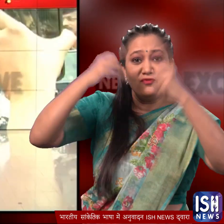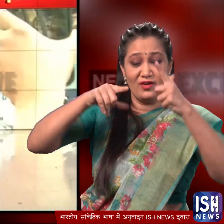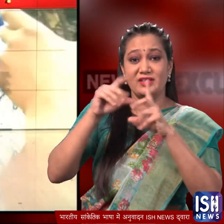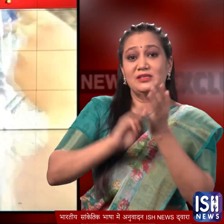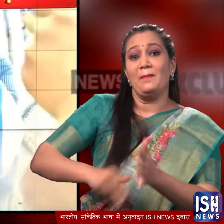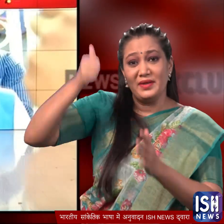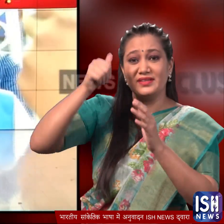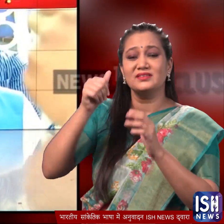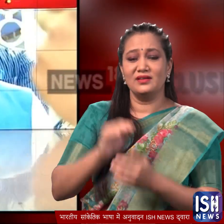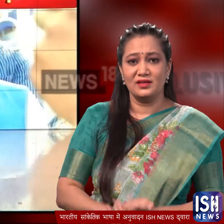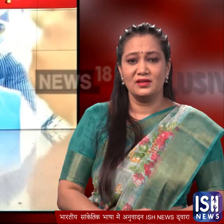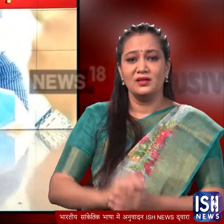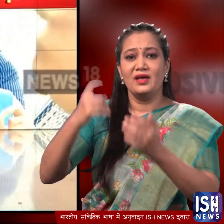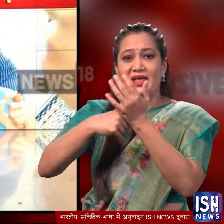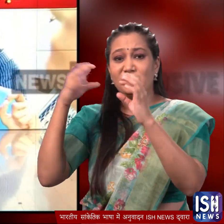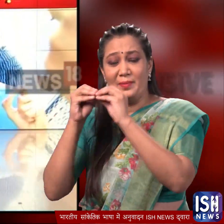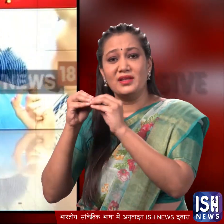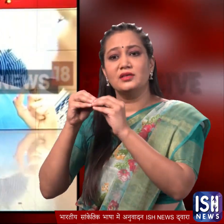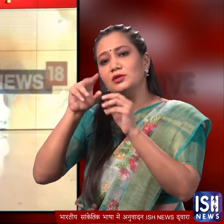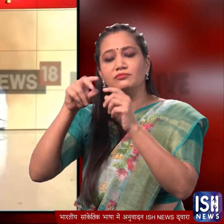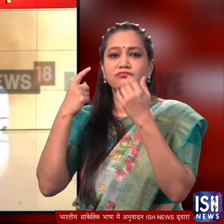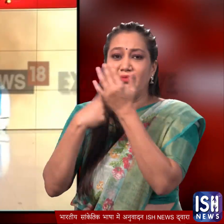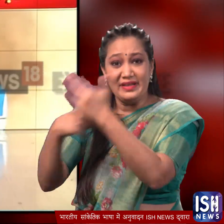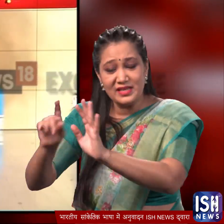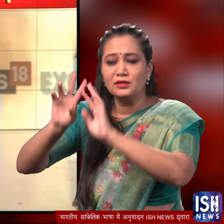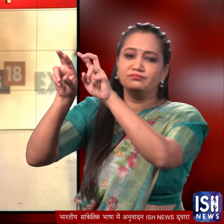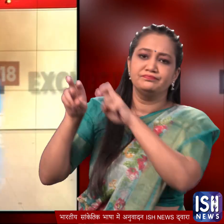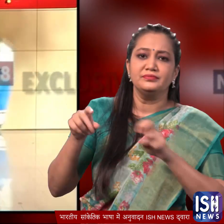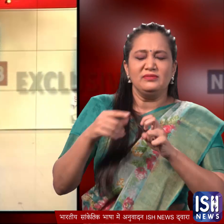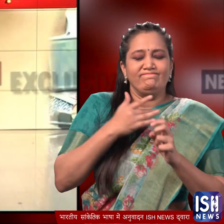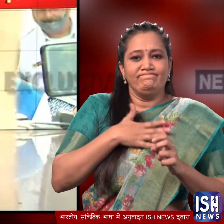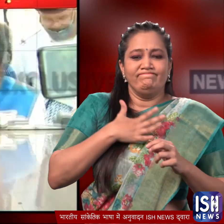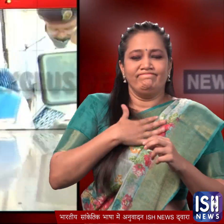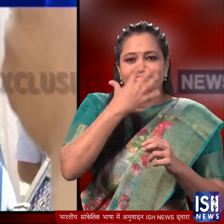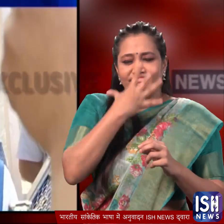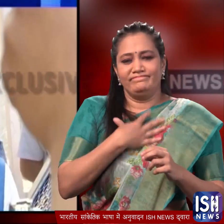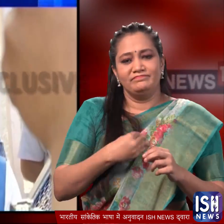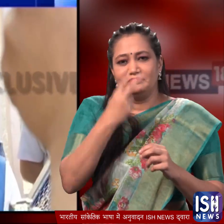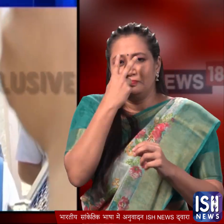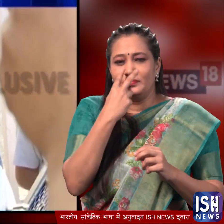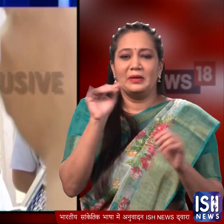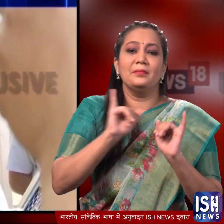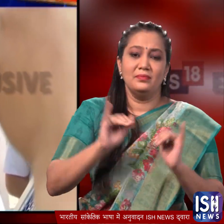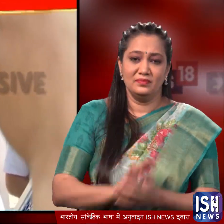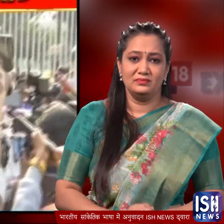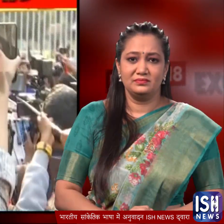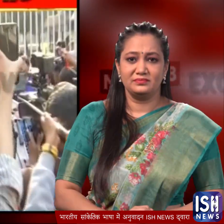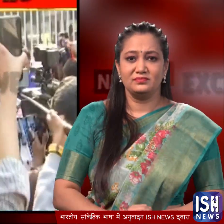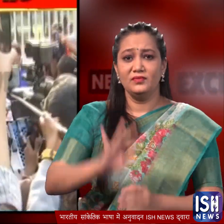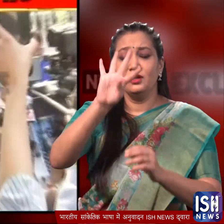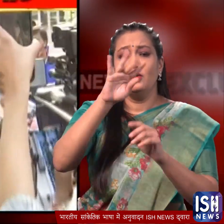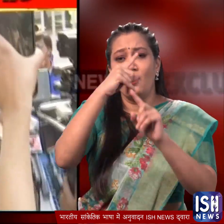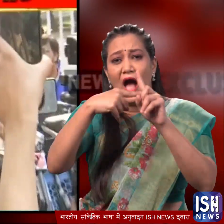वन मंत्री के पद से इस्तीफा देने के बाद जब राजीव बनर्जी राजभवन से निकले तो वो भावुक हो गए और उनकी आंखें नम हो